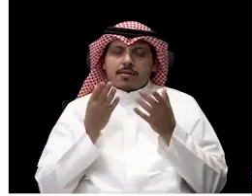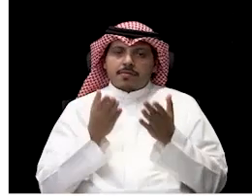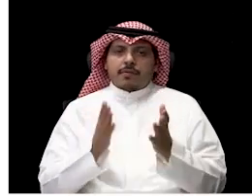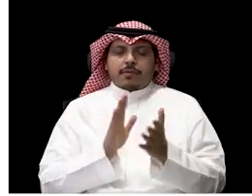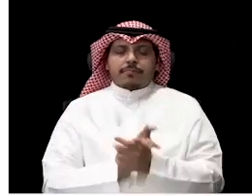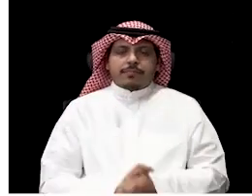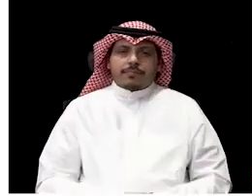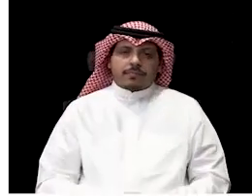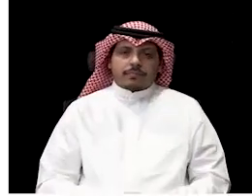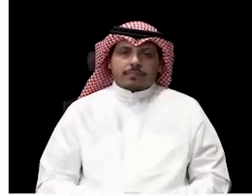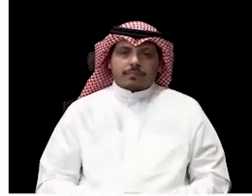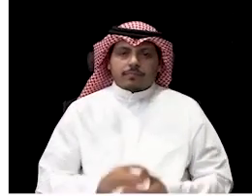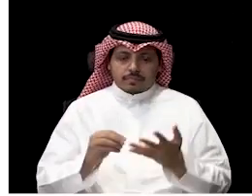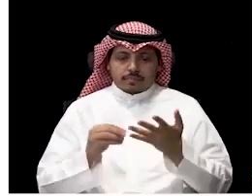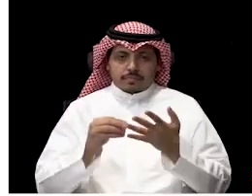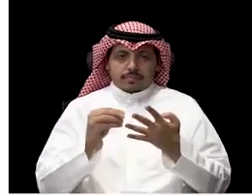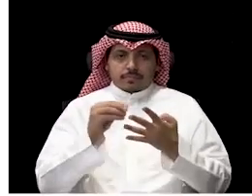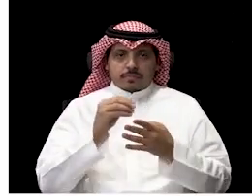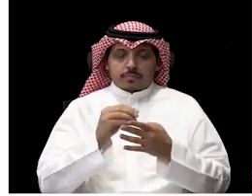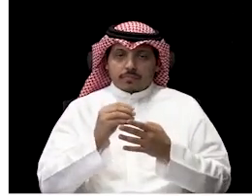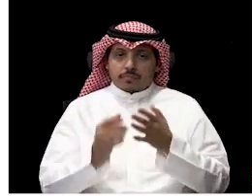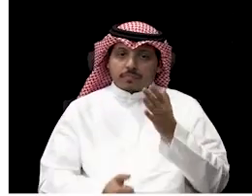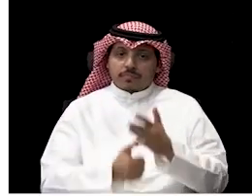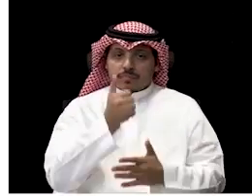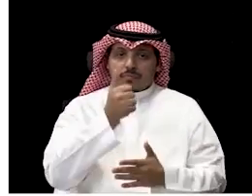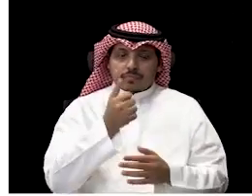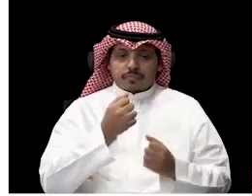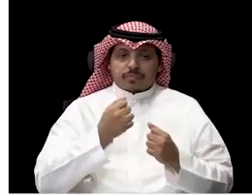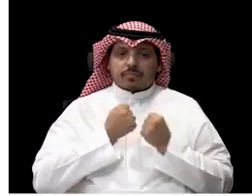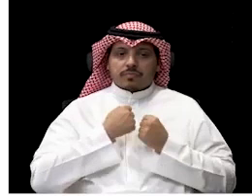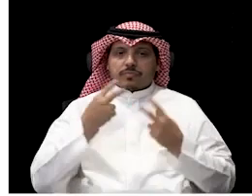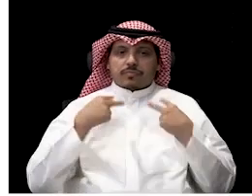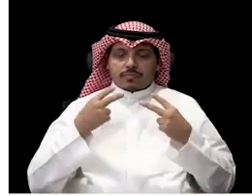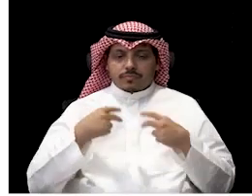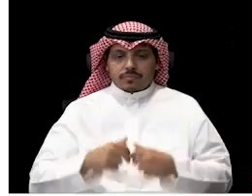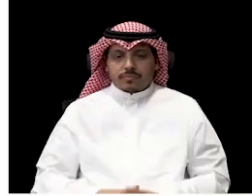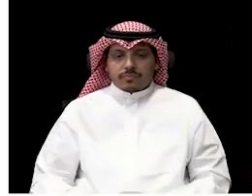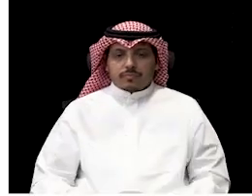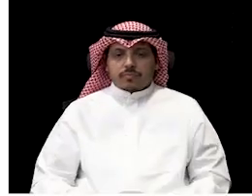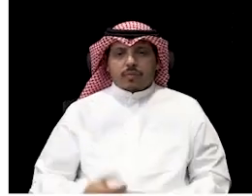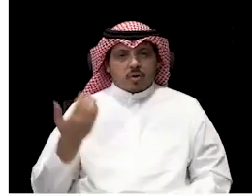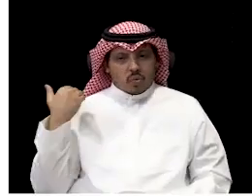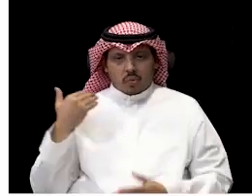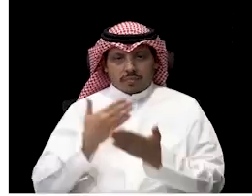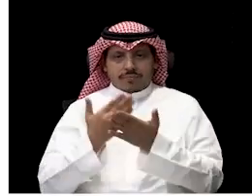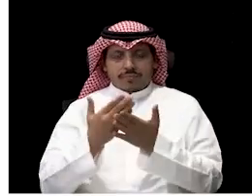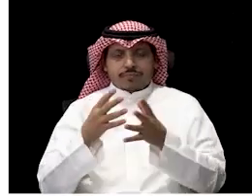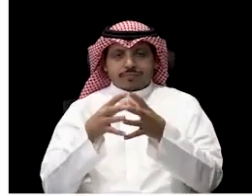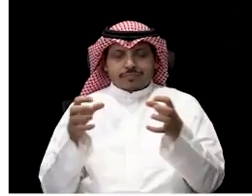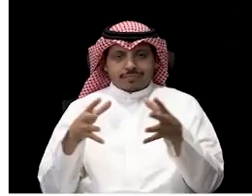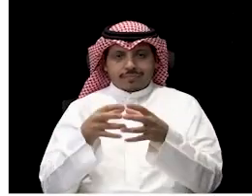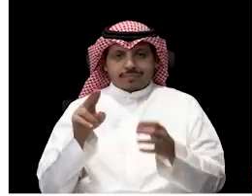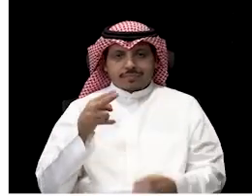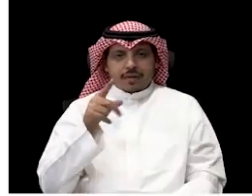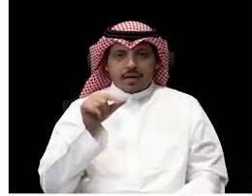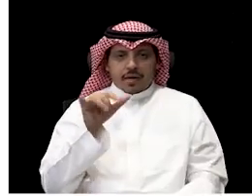اذكر خطوات تحقيق الإنجاز الذاتي. قبل قليل تعرفنا على تعريف الإنجاز الذاتي، الآن خطواته قريبة